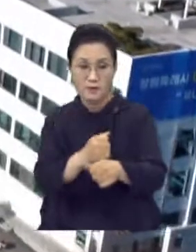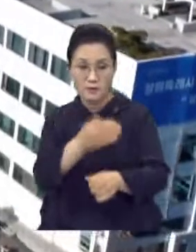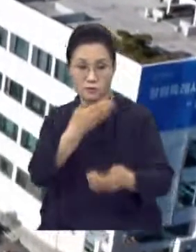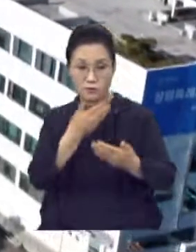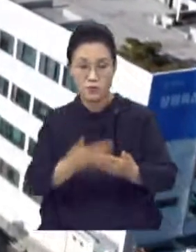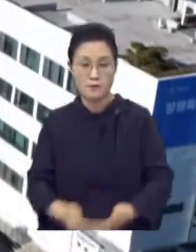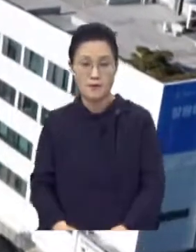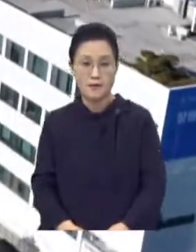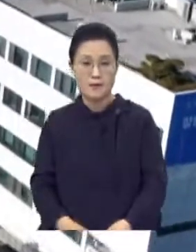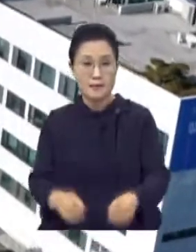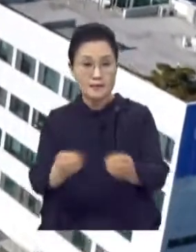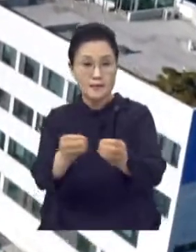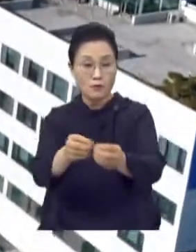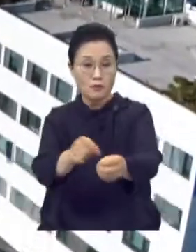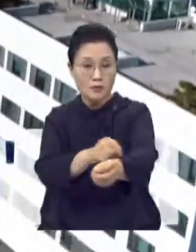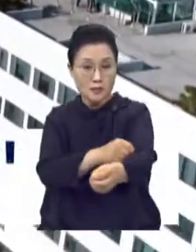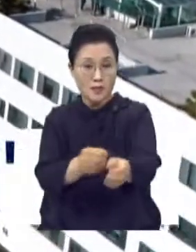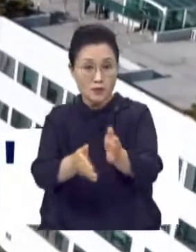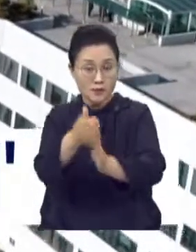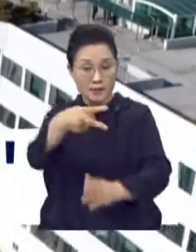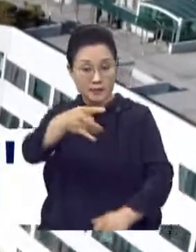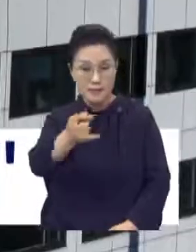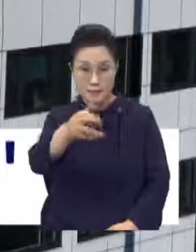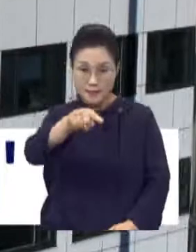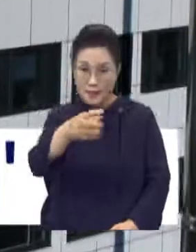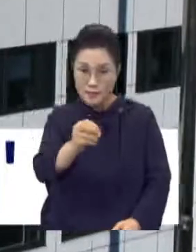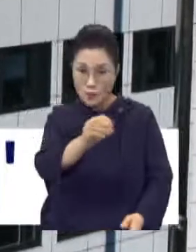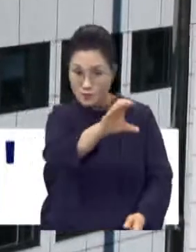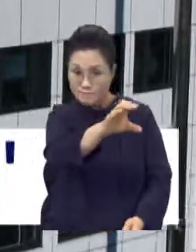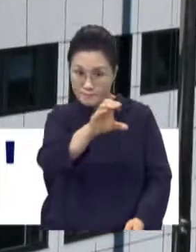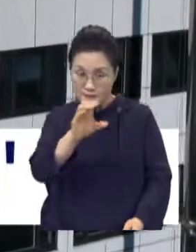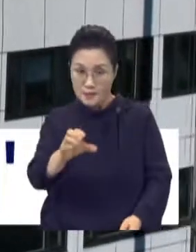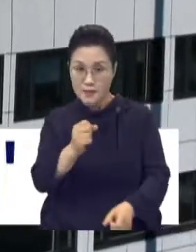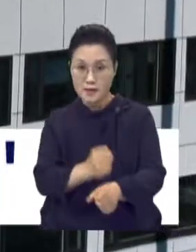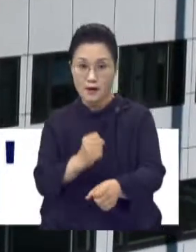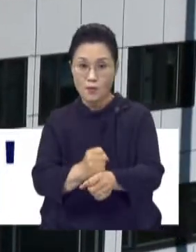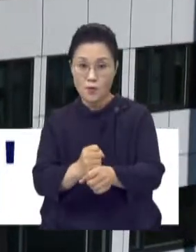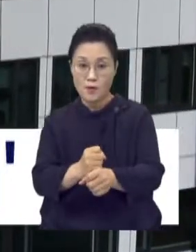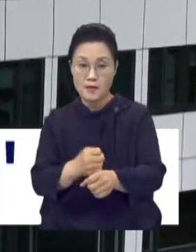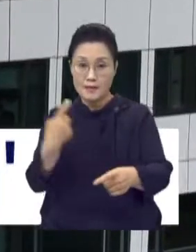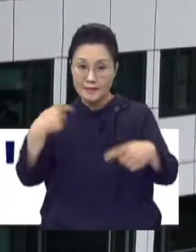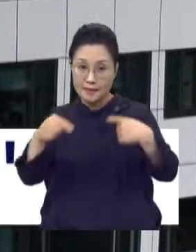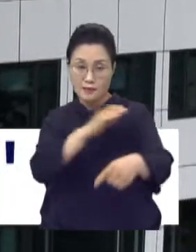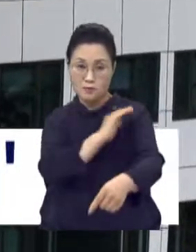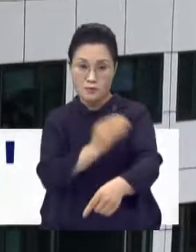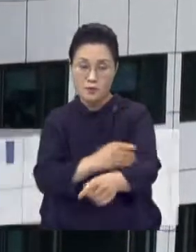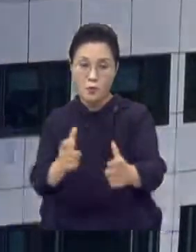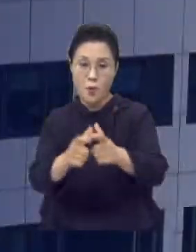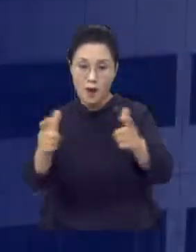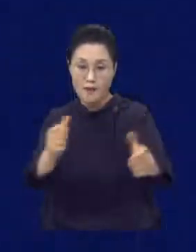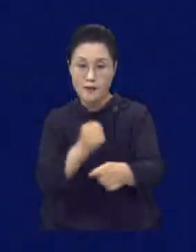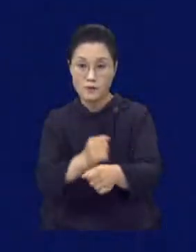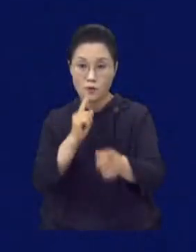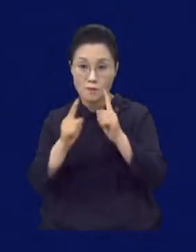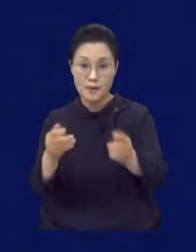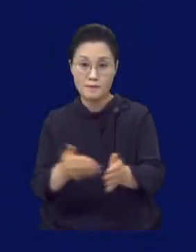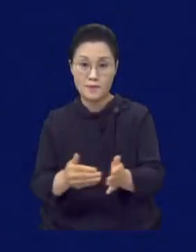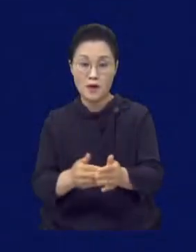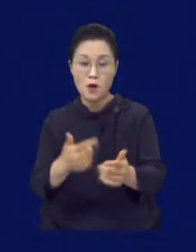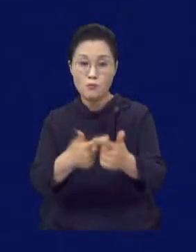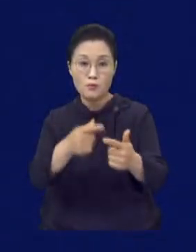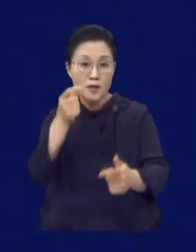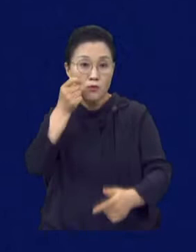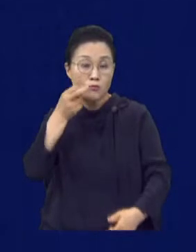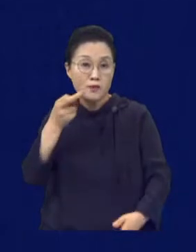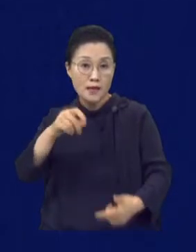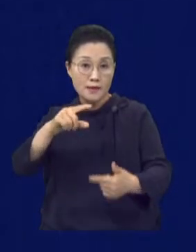창원 특례시의 모델을 세종특별자치시로 잡고 자치권을 대폭 확대하겠다고 밝혔습니다. 또한 부울경